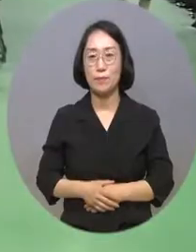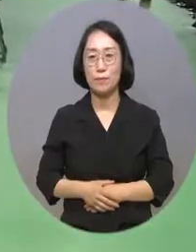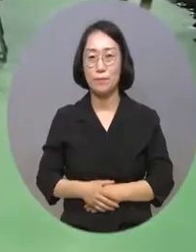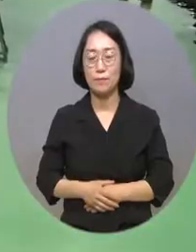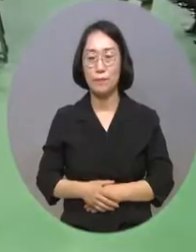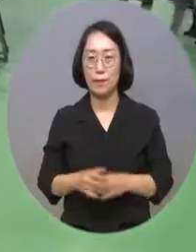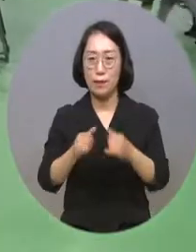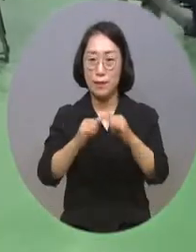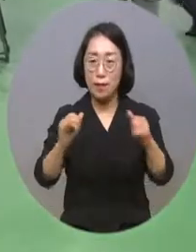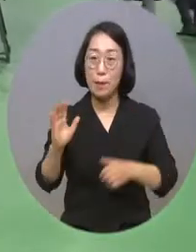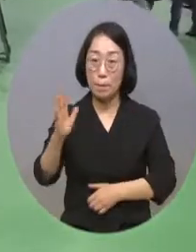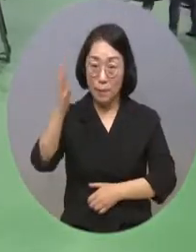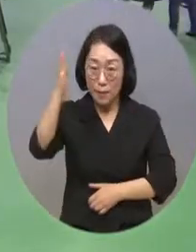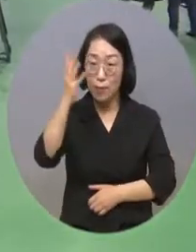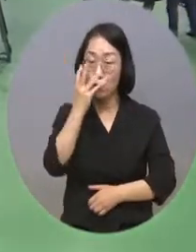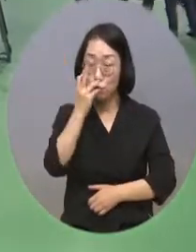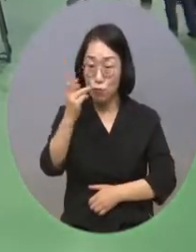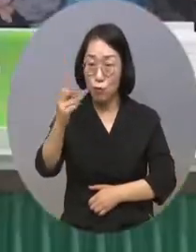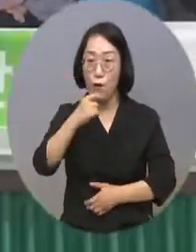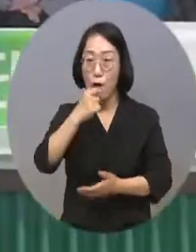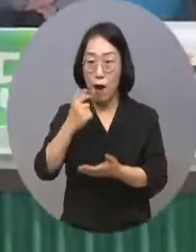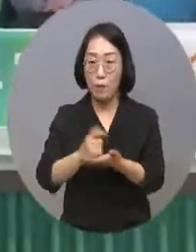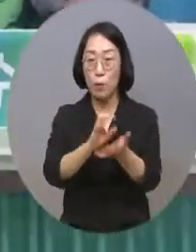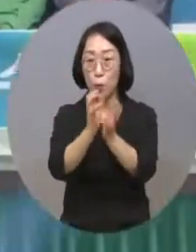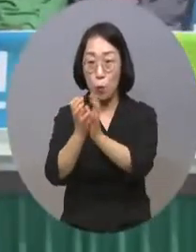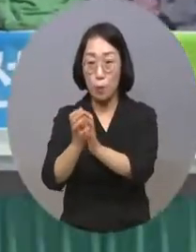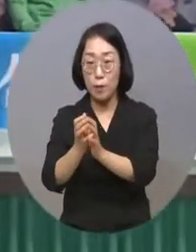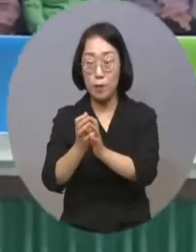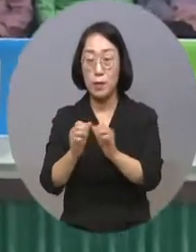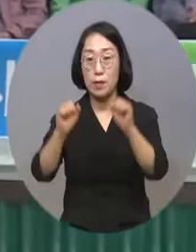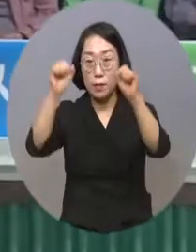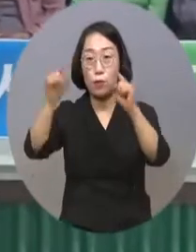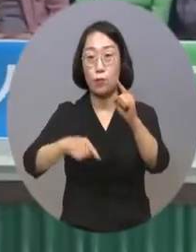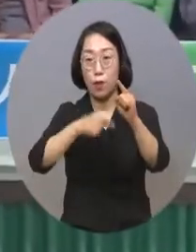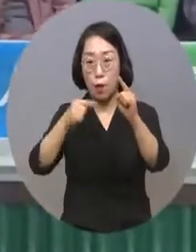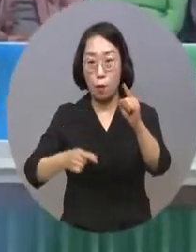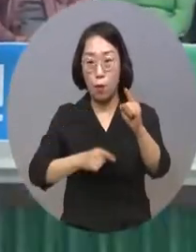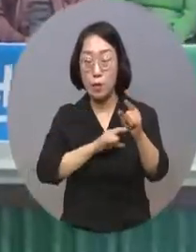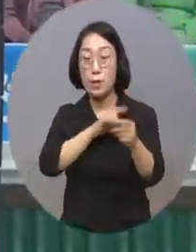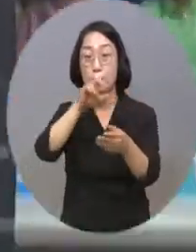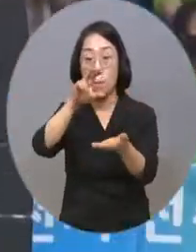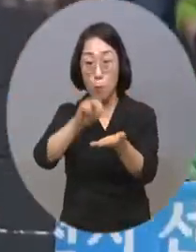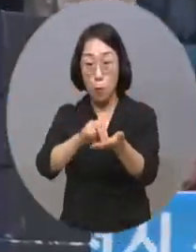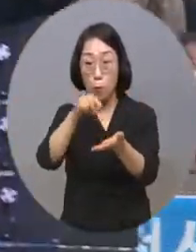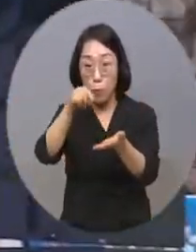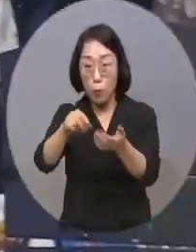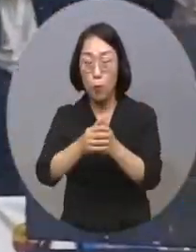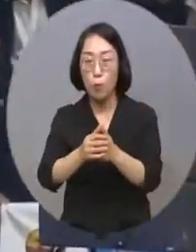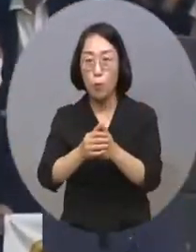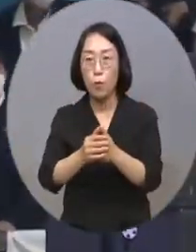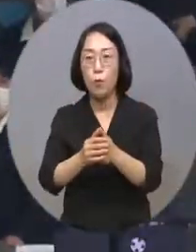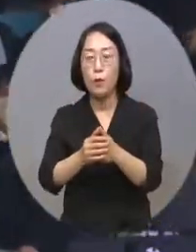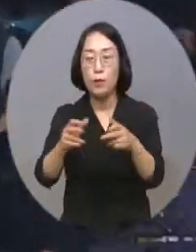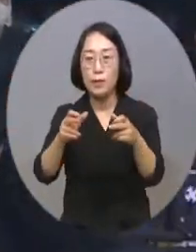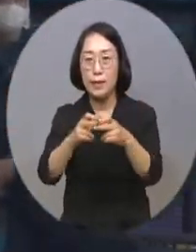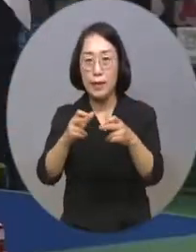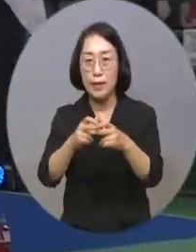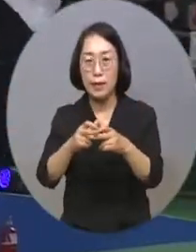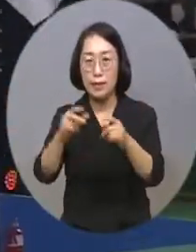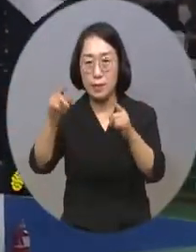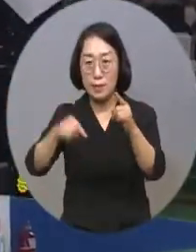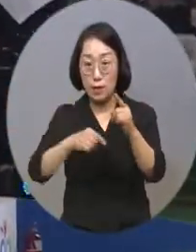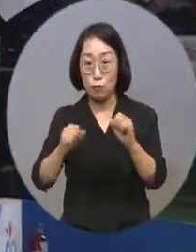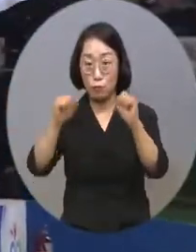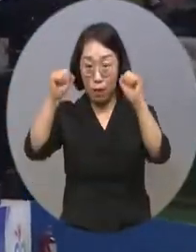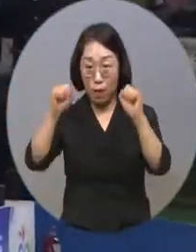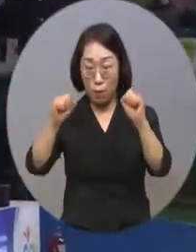사람이 빛나는 순천 감동이 꼽히는 체전 이라는 슬로건으로 재 30회 전남 장애인 체육대회가 생태수도 순천